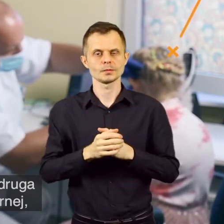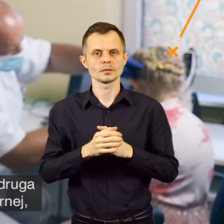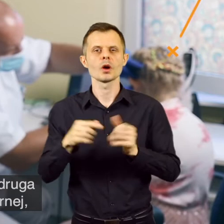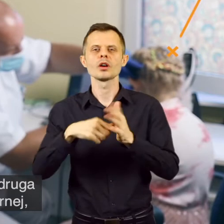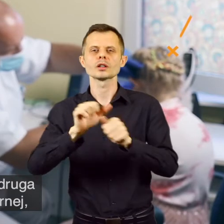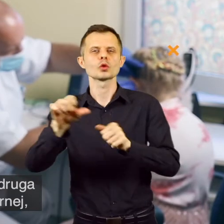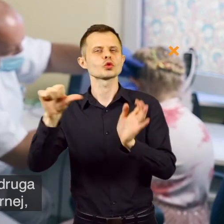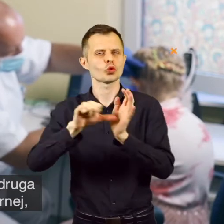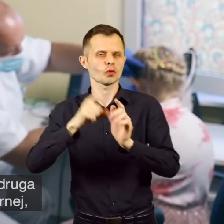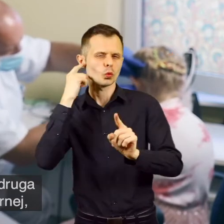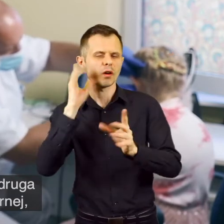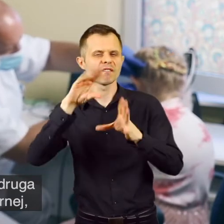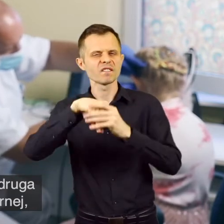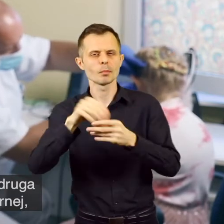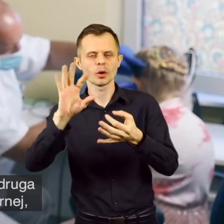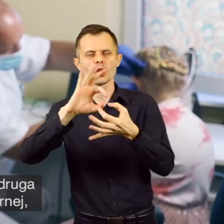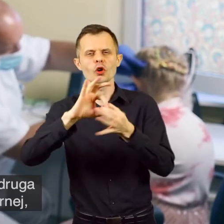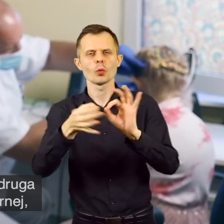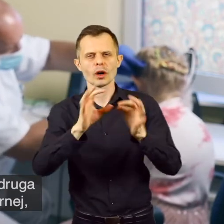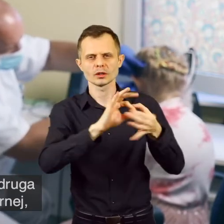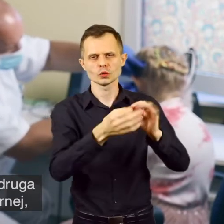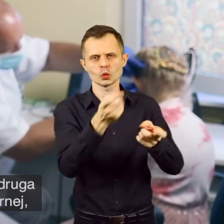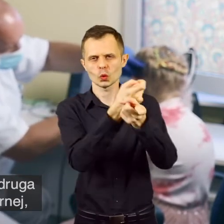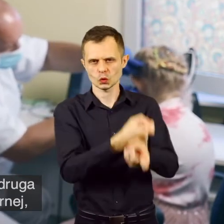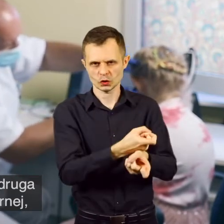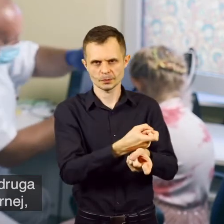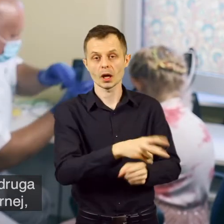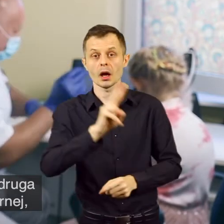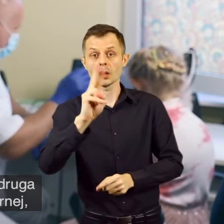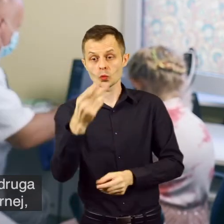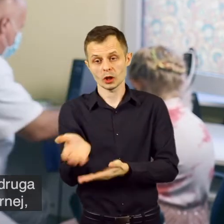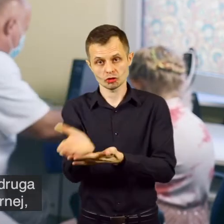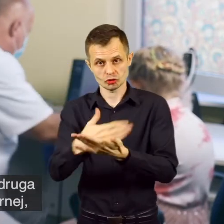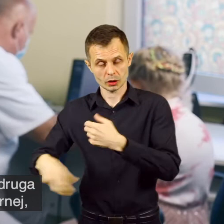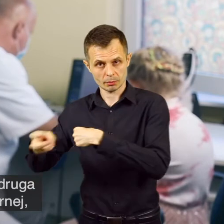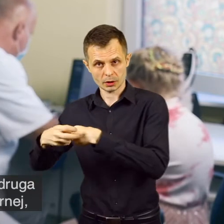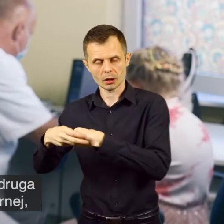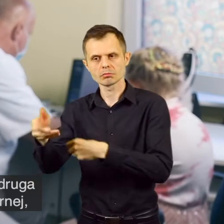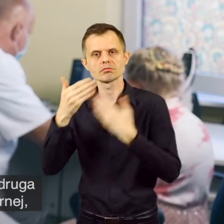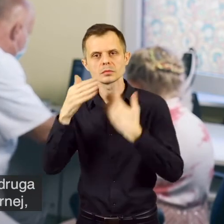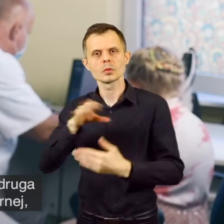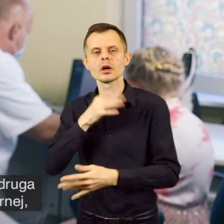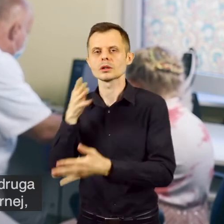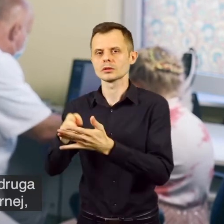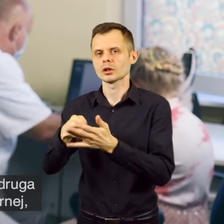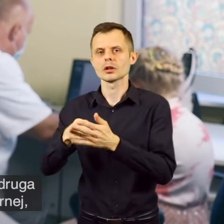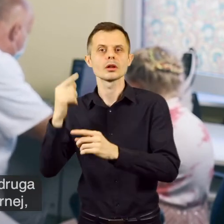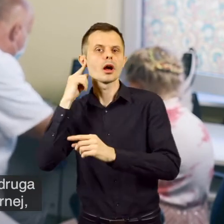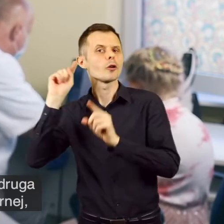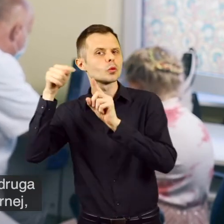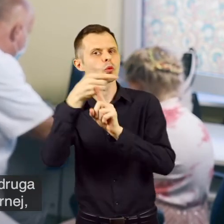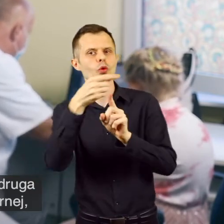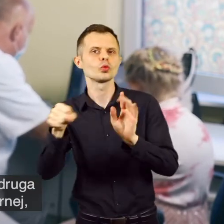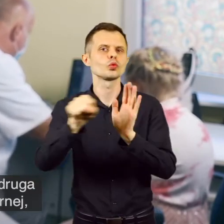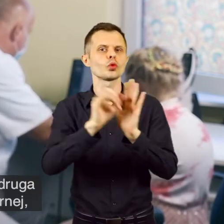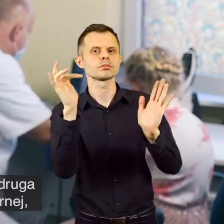w uchu środkowym, a więc łańcuch kosteczek słuchowych. A druga część badania pozwala nam na ocenę drogi